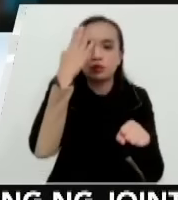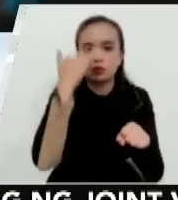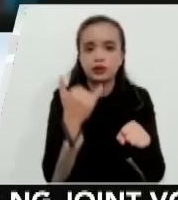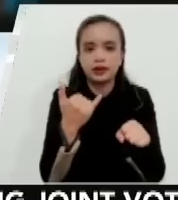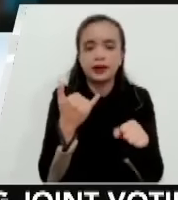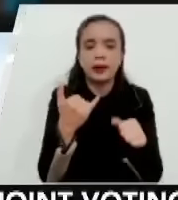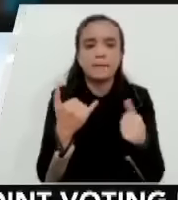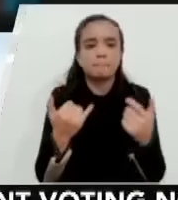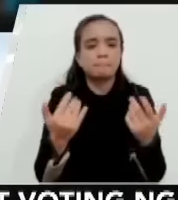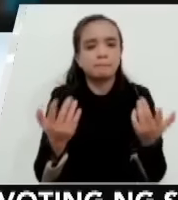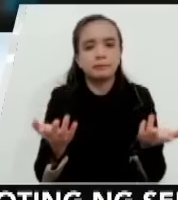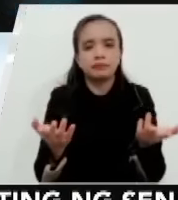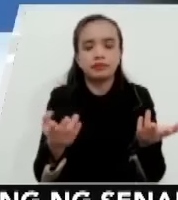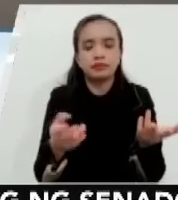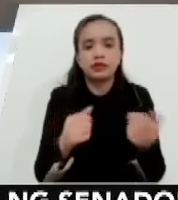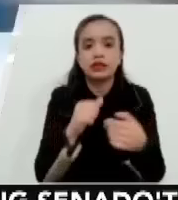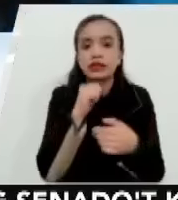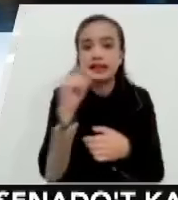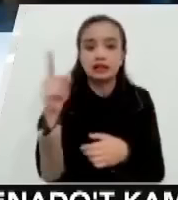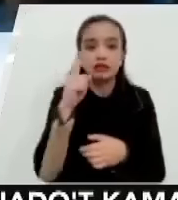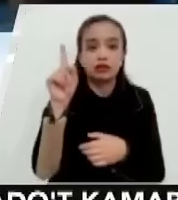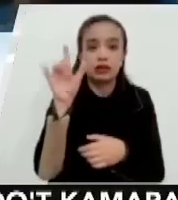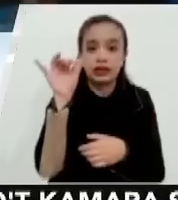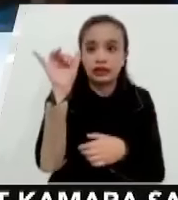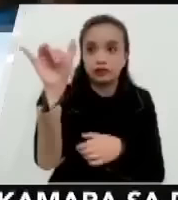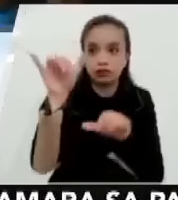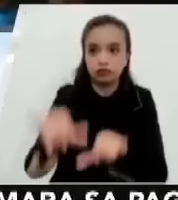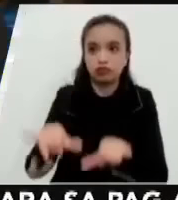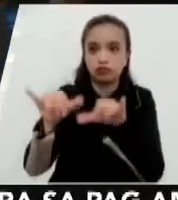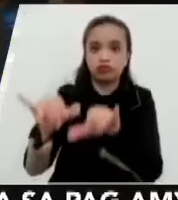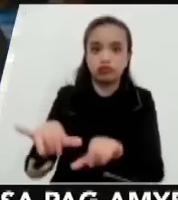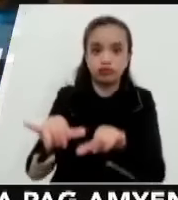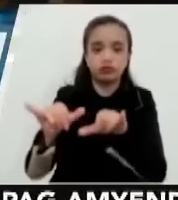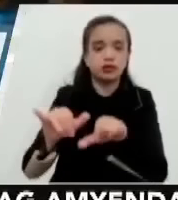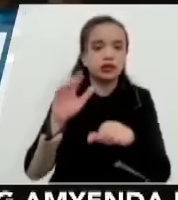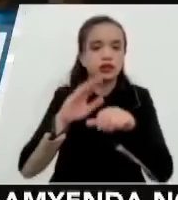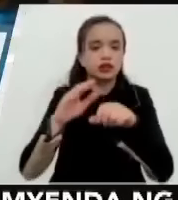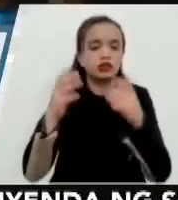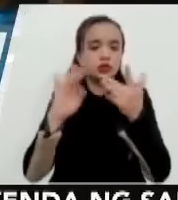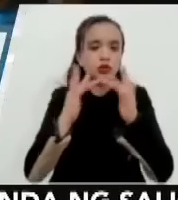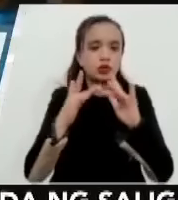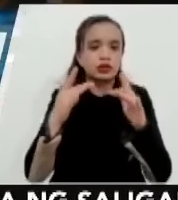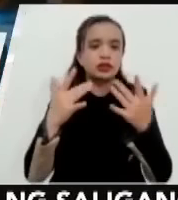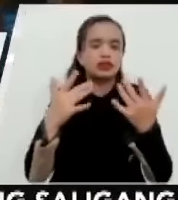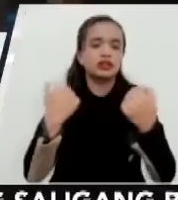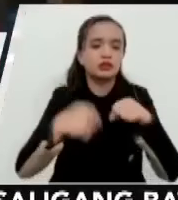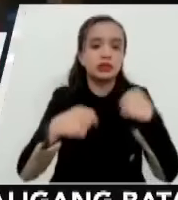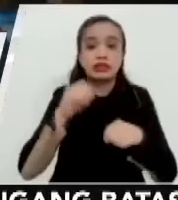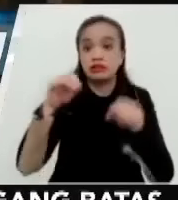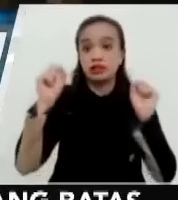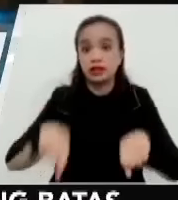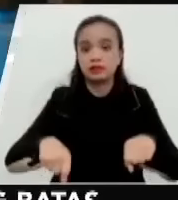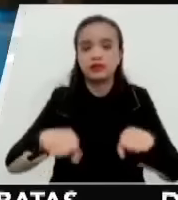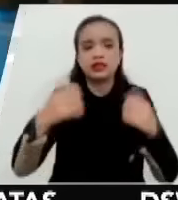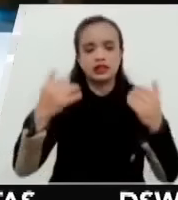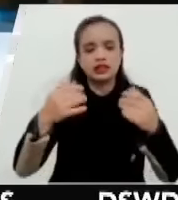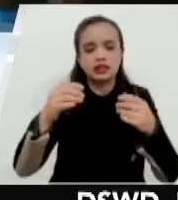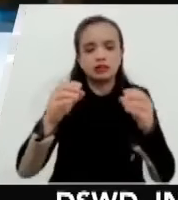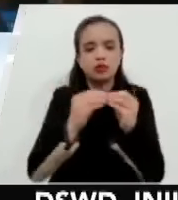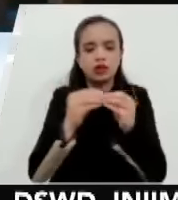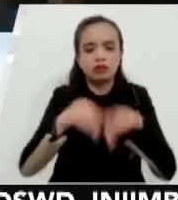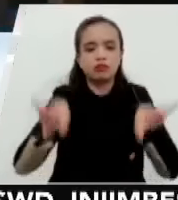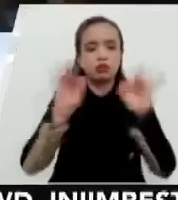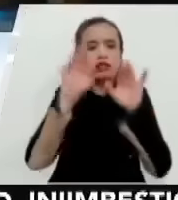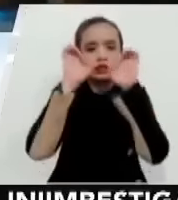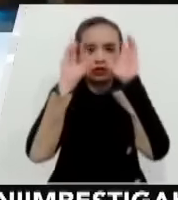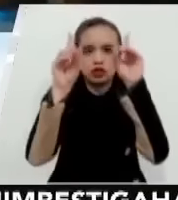hindi naman forever na nasa esports. Pagsabay nila yung education kung kaya nila. Kasi mahalaga pa rin yung education, may backup kayo,